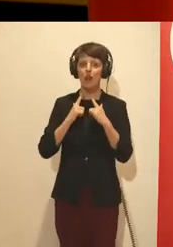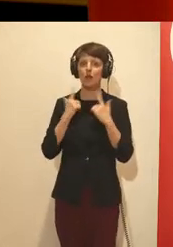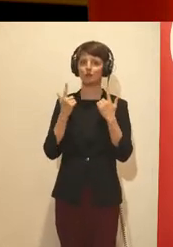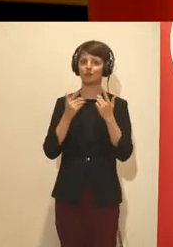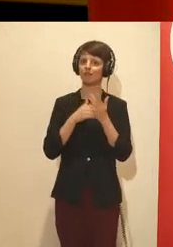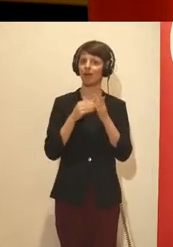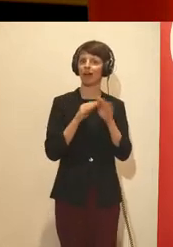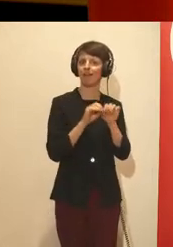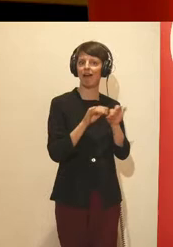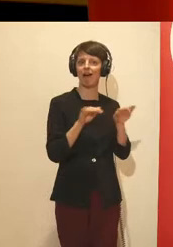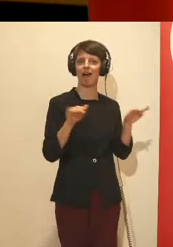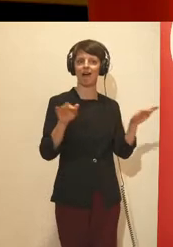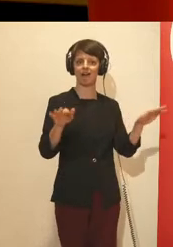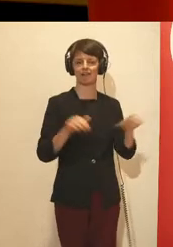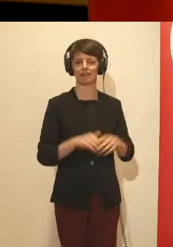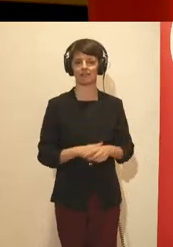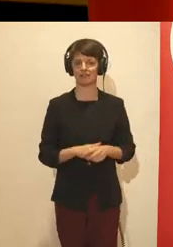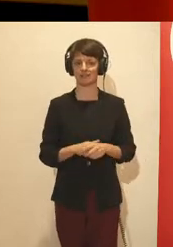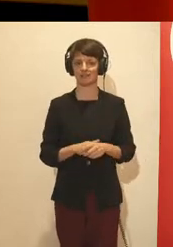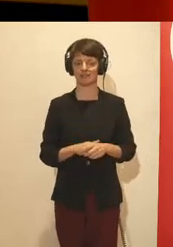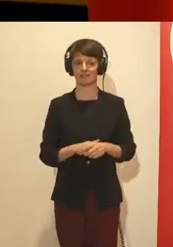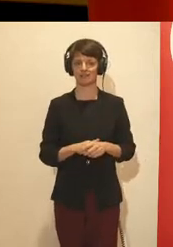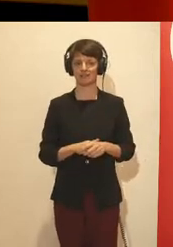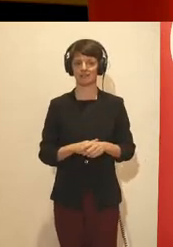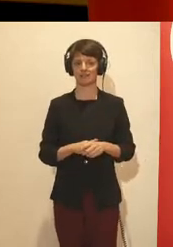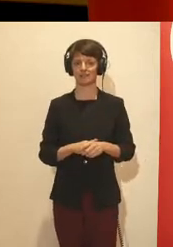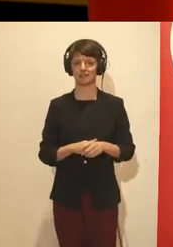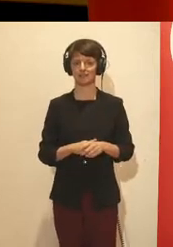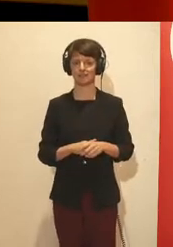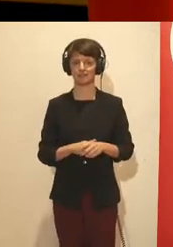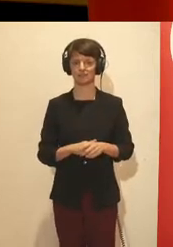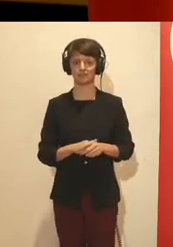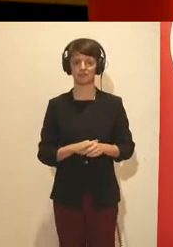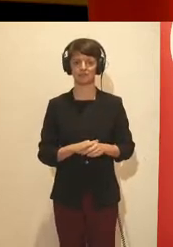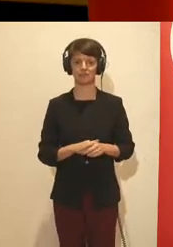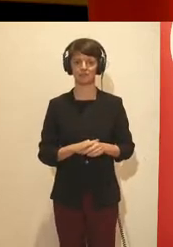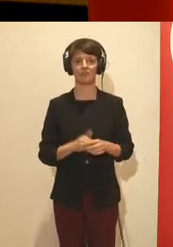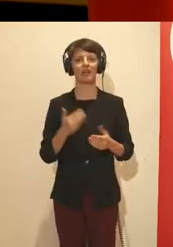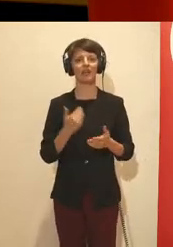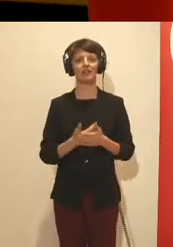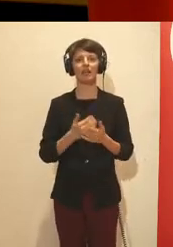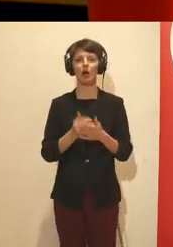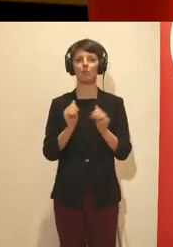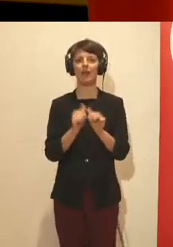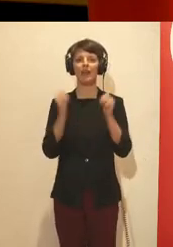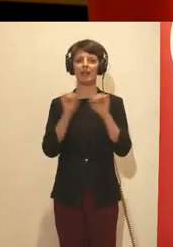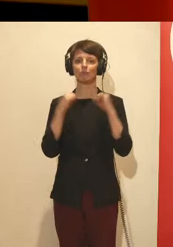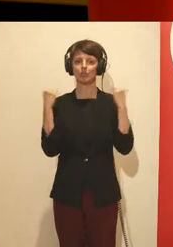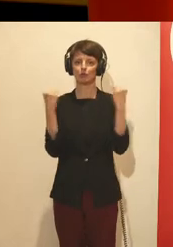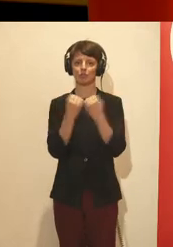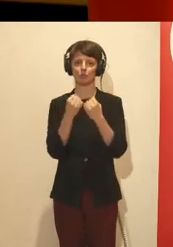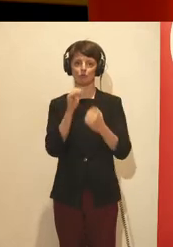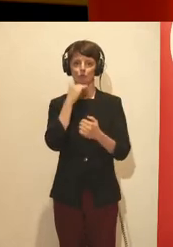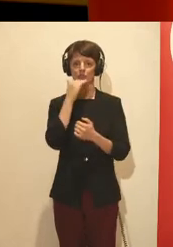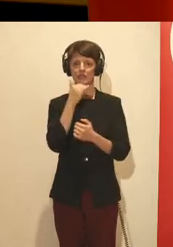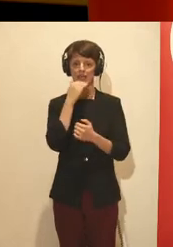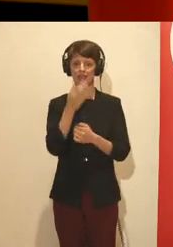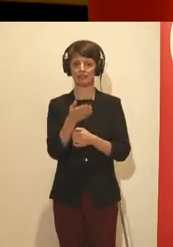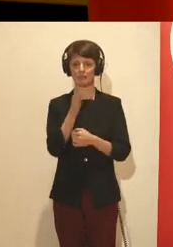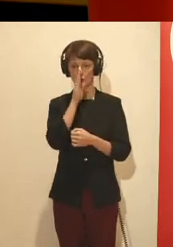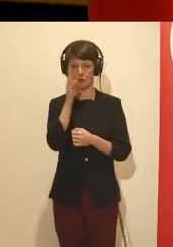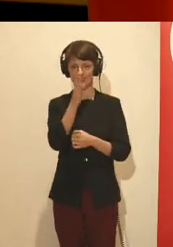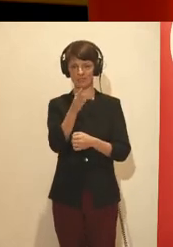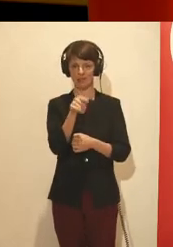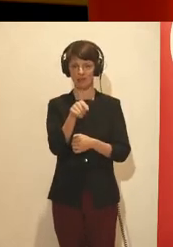weiter zu erzählen und das bedeutet wir müssen uns das haben wir gerade ja schon gemacht an lebenssituationen orientieren wie geht es eigentlich ganz